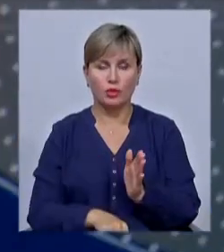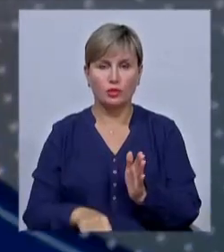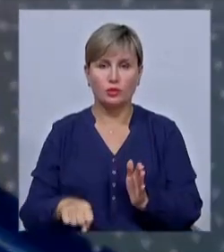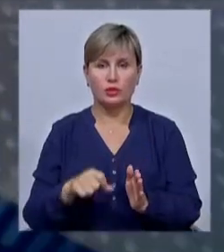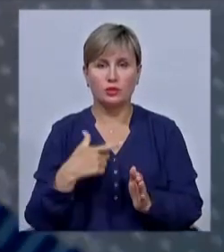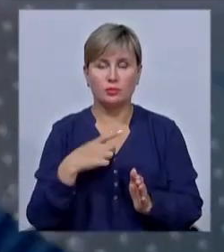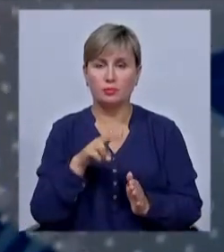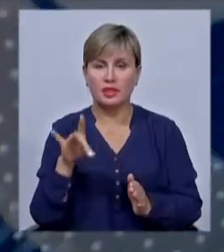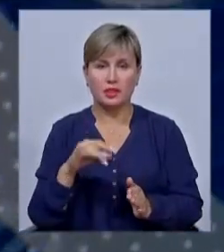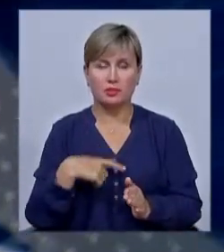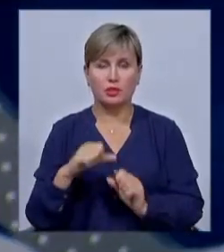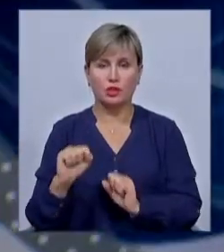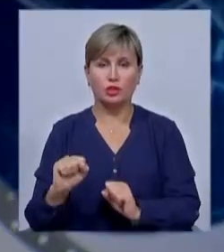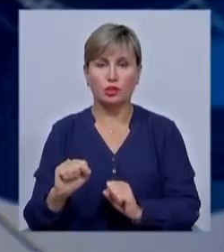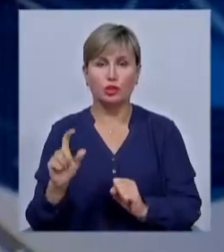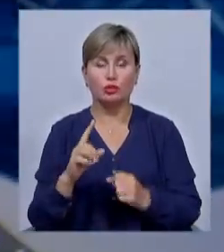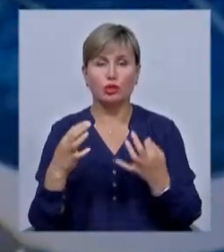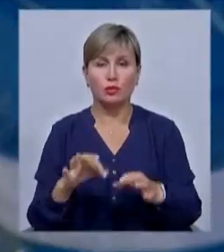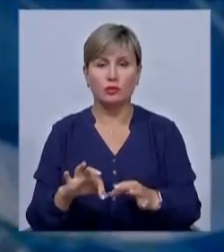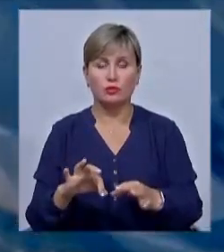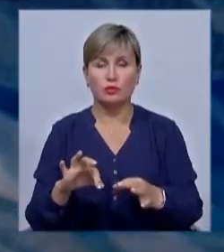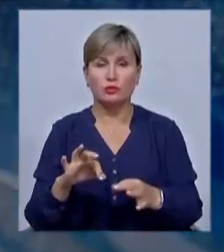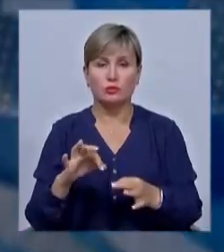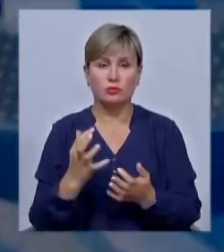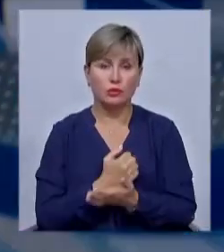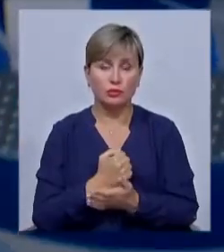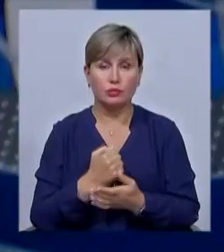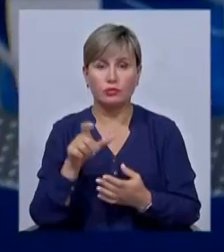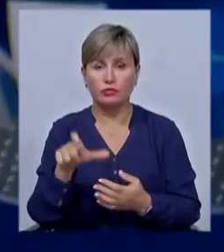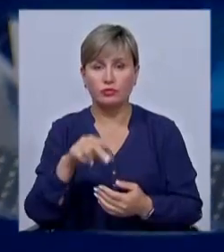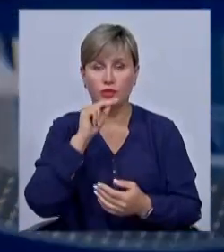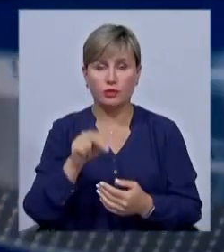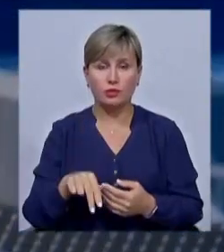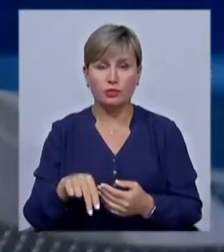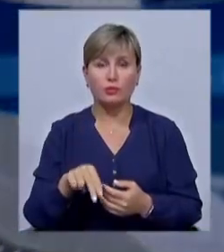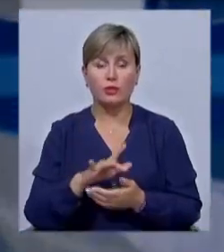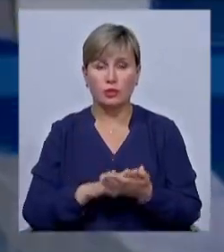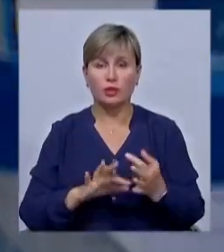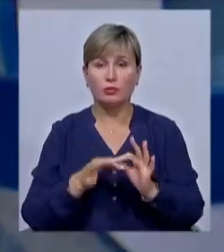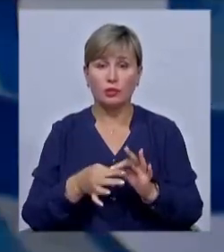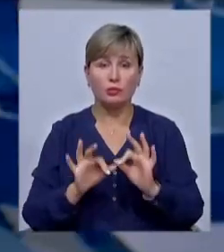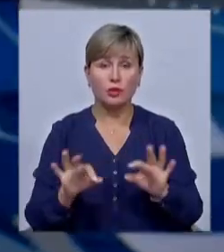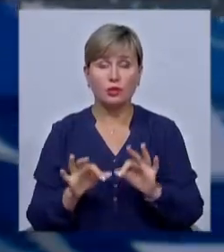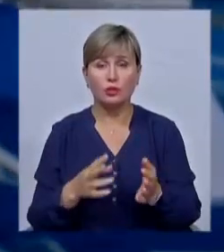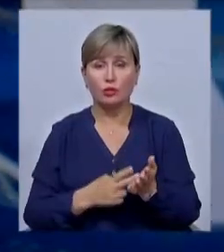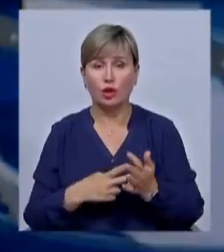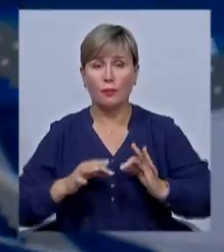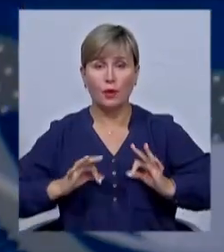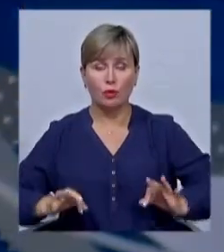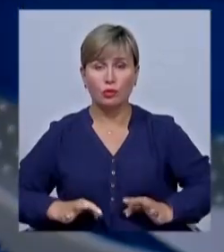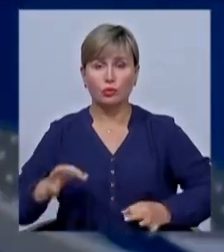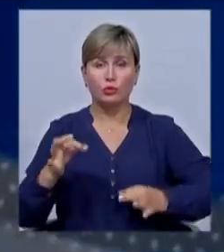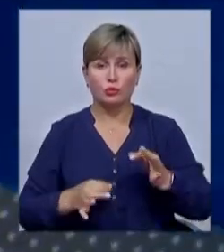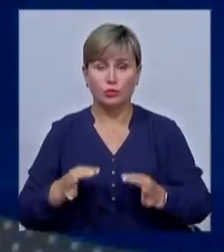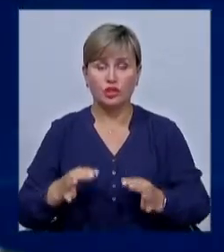самообороне что позволило выпустить виновника на свободу версию близких погибшего а также аргументы прокурора и судьи